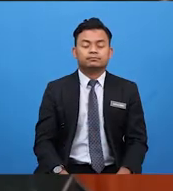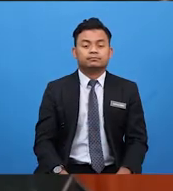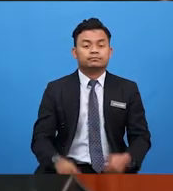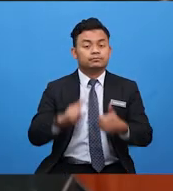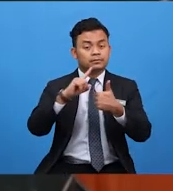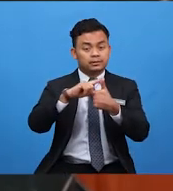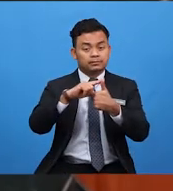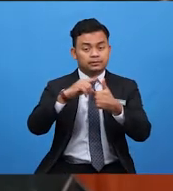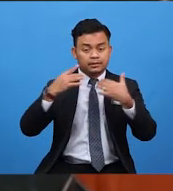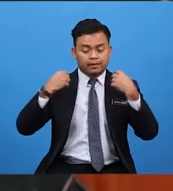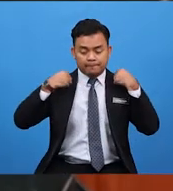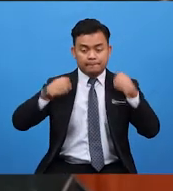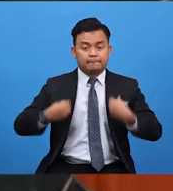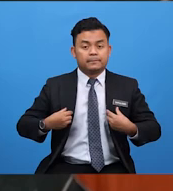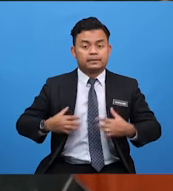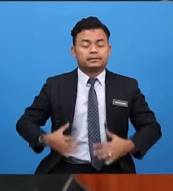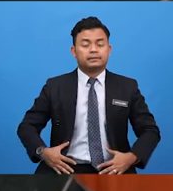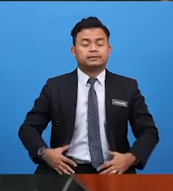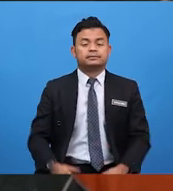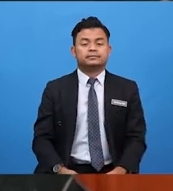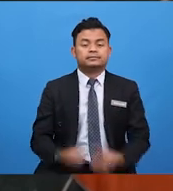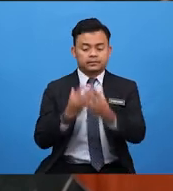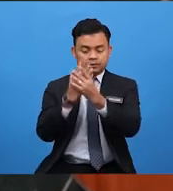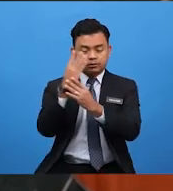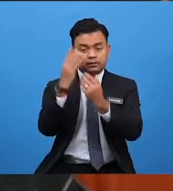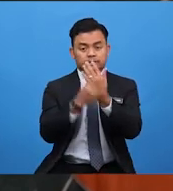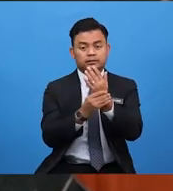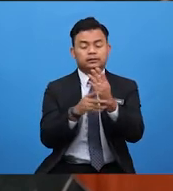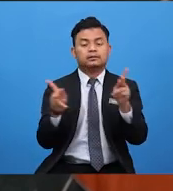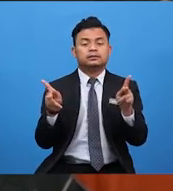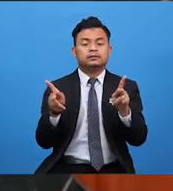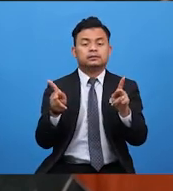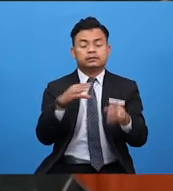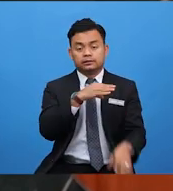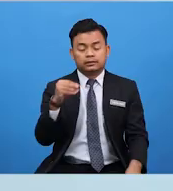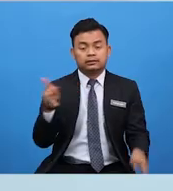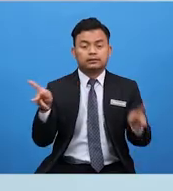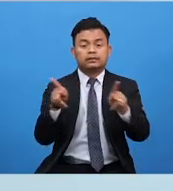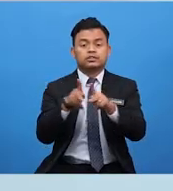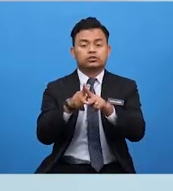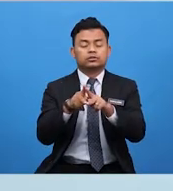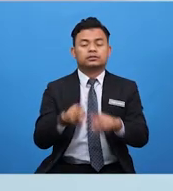Pertama, apron, sarung tangan getah dan kasut getah.